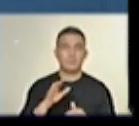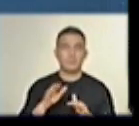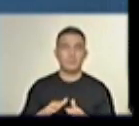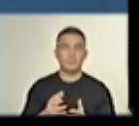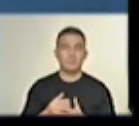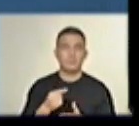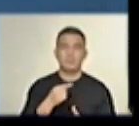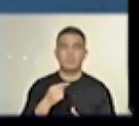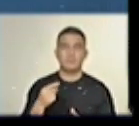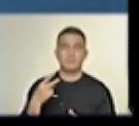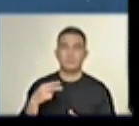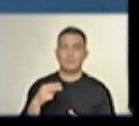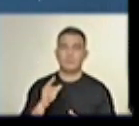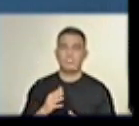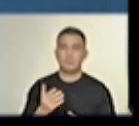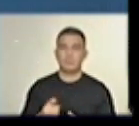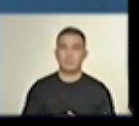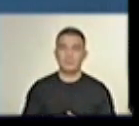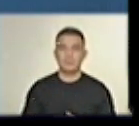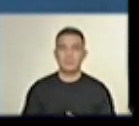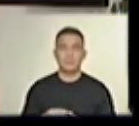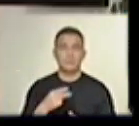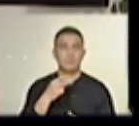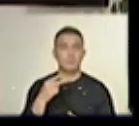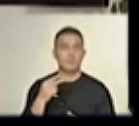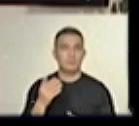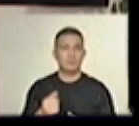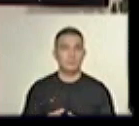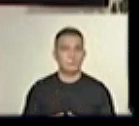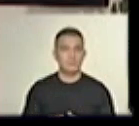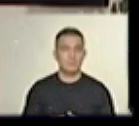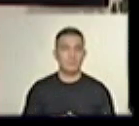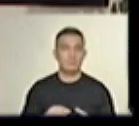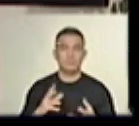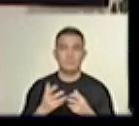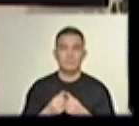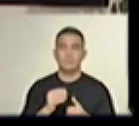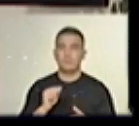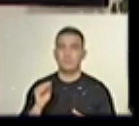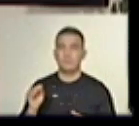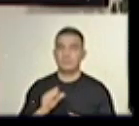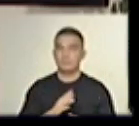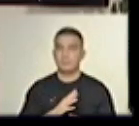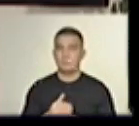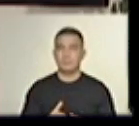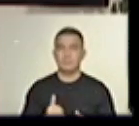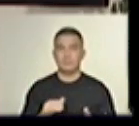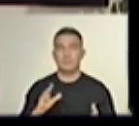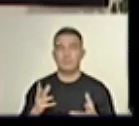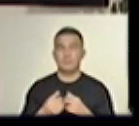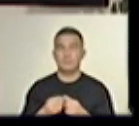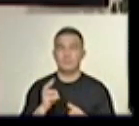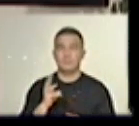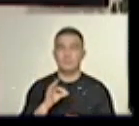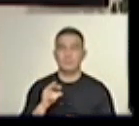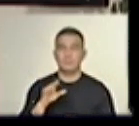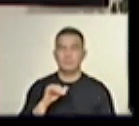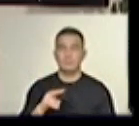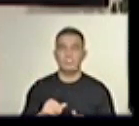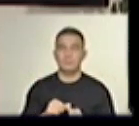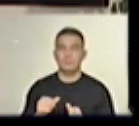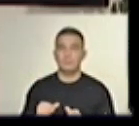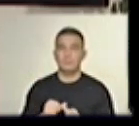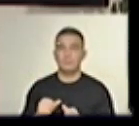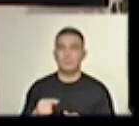minus 20 ni qo'yamiz. Barobar. Mana qiymatlarni o'rniga qo'yib oldik. Endi esa modullardan chiqaramiz.